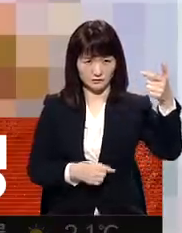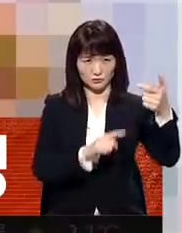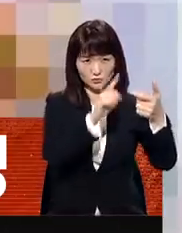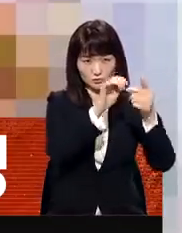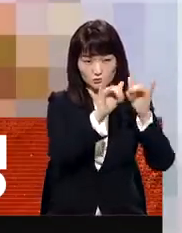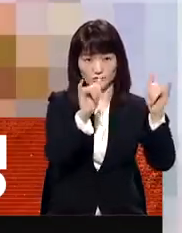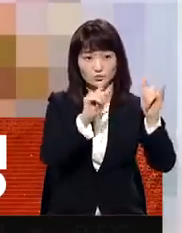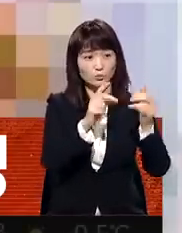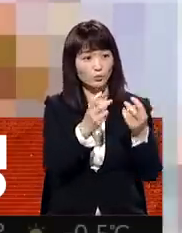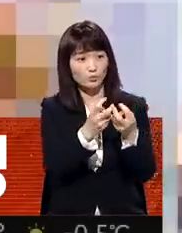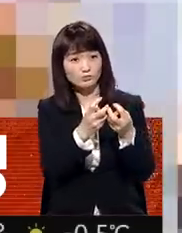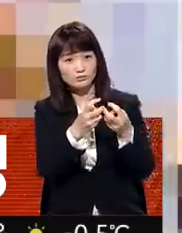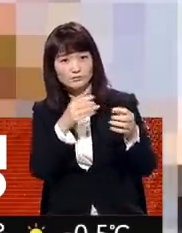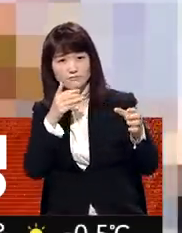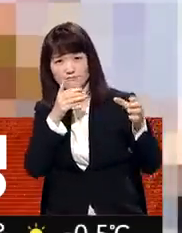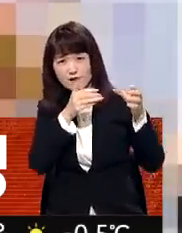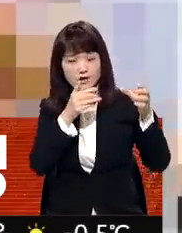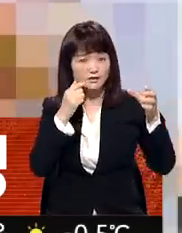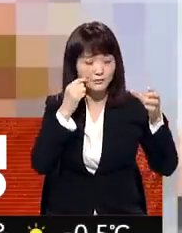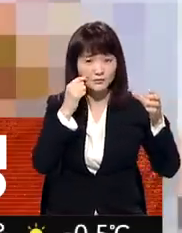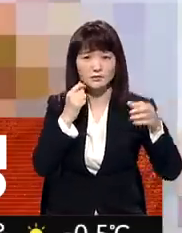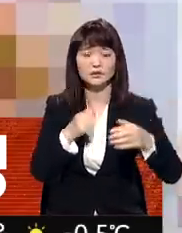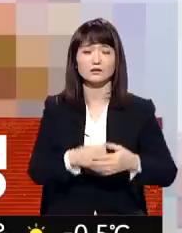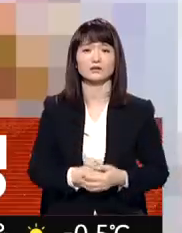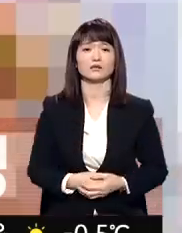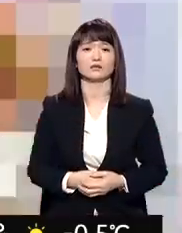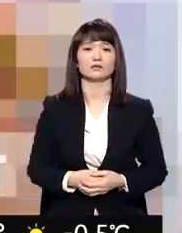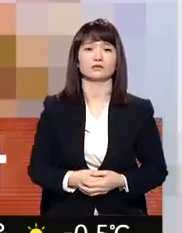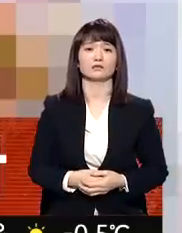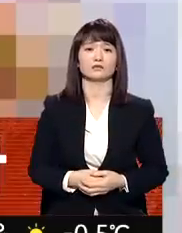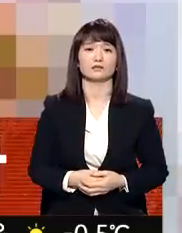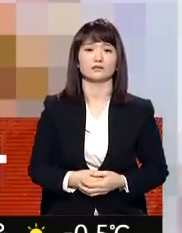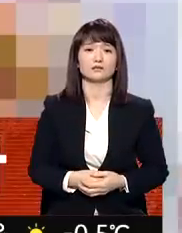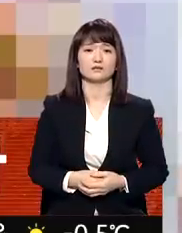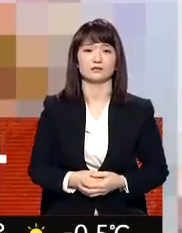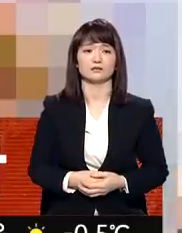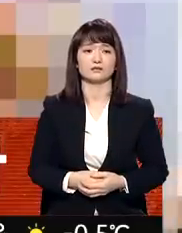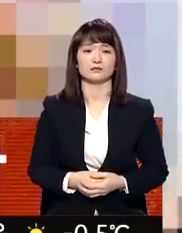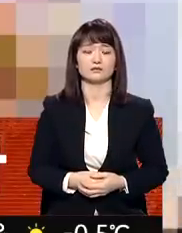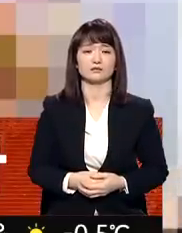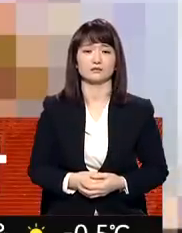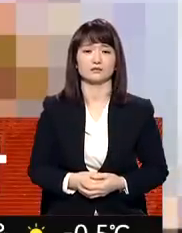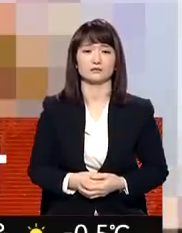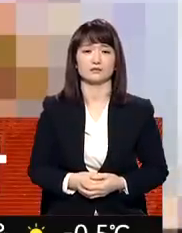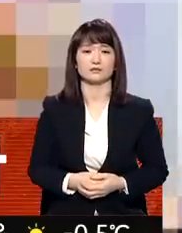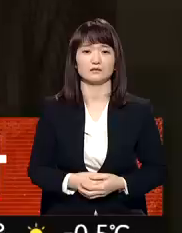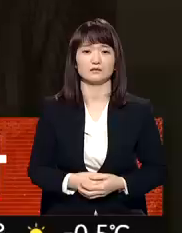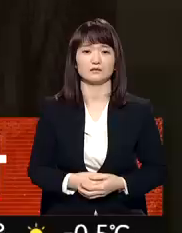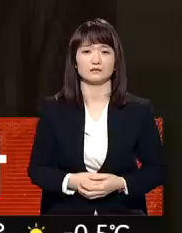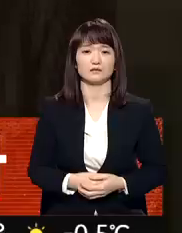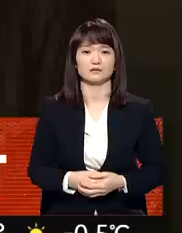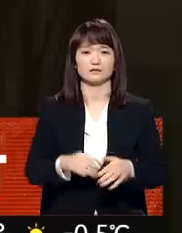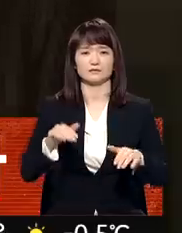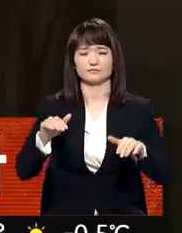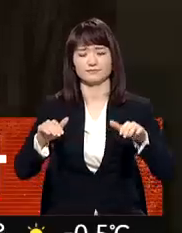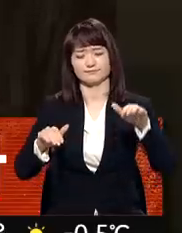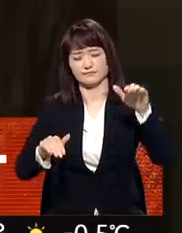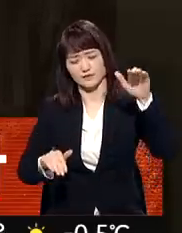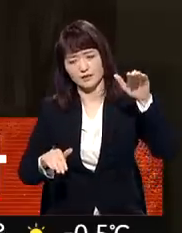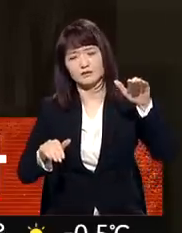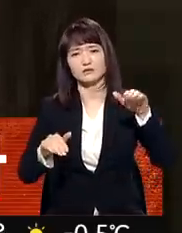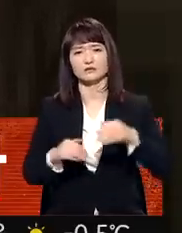거죠 쉽게 말해서 위력이나 위기를 쓴다 하더라도 그걸 감내할 수밖에 없을 정도이기 때문에 때문에 상당히 격차가 벌어지고